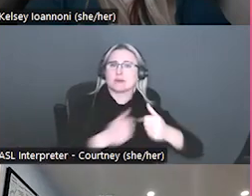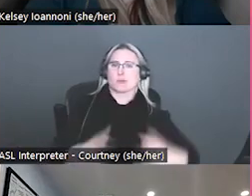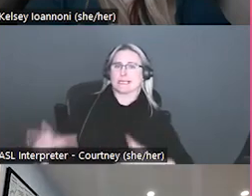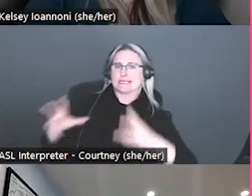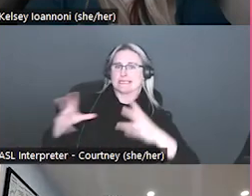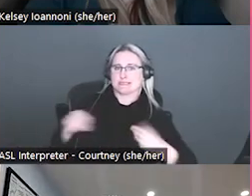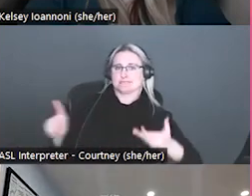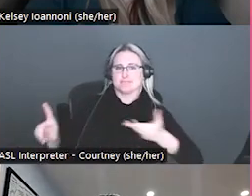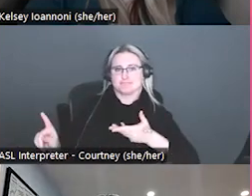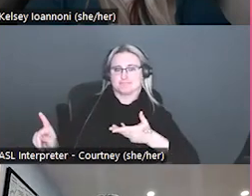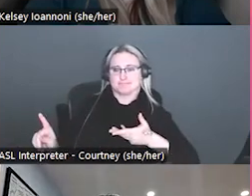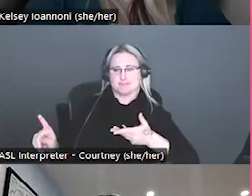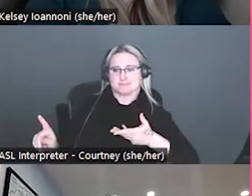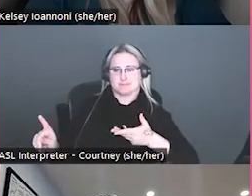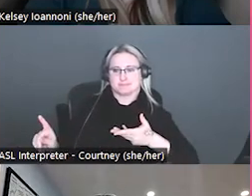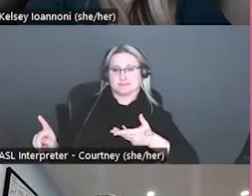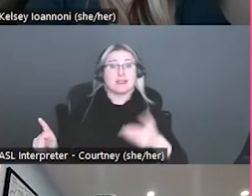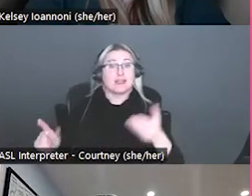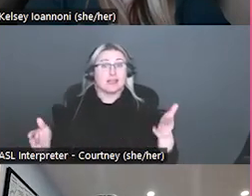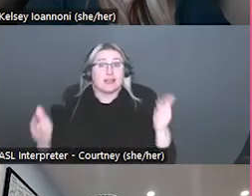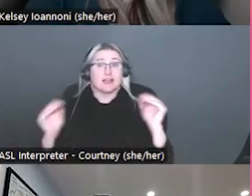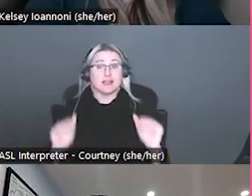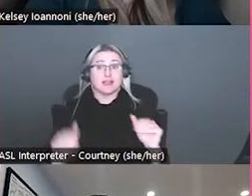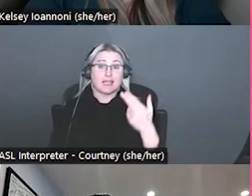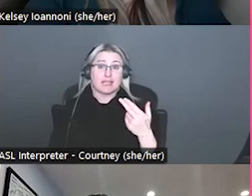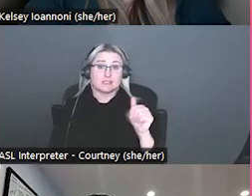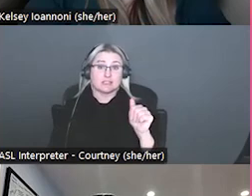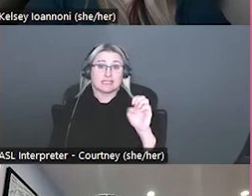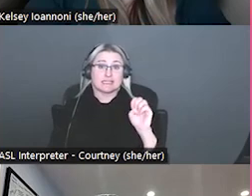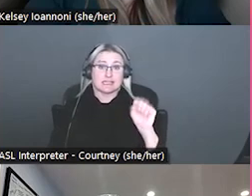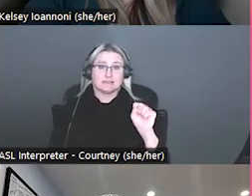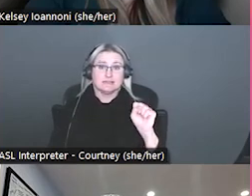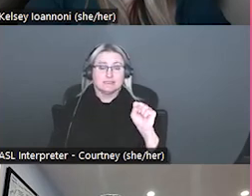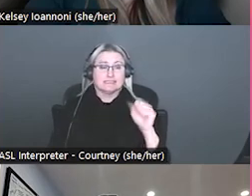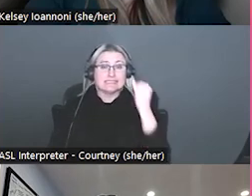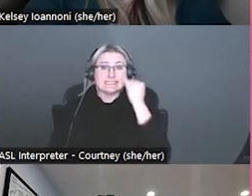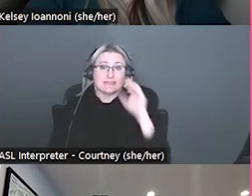donc pouvoir intégrer et accepter une personne dans la société à tous les poids. Et